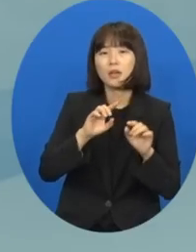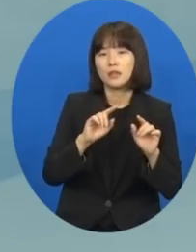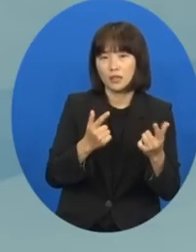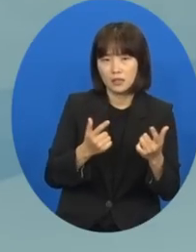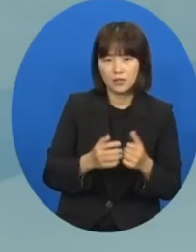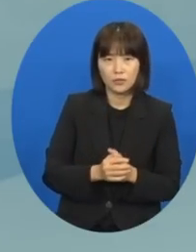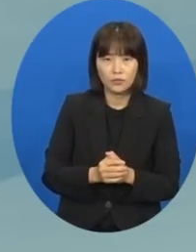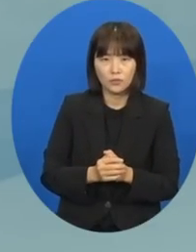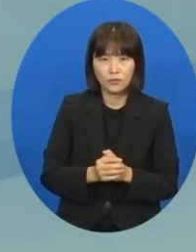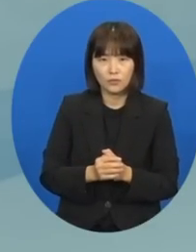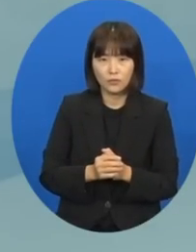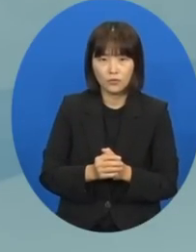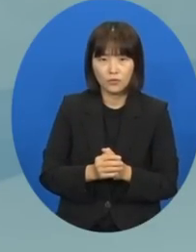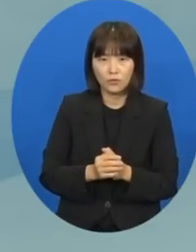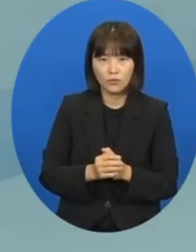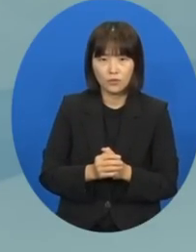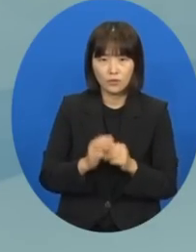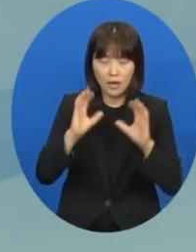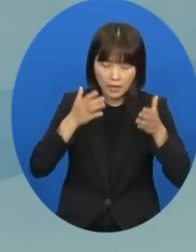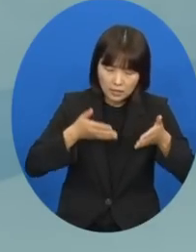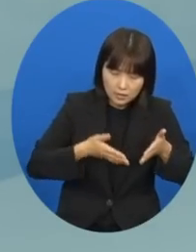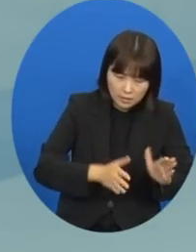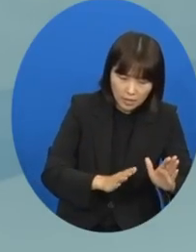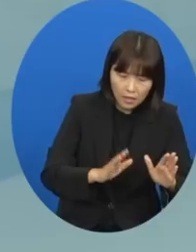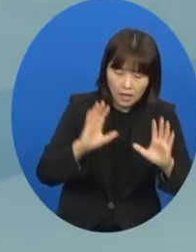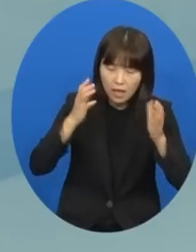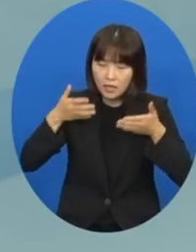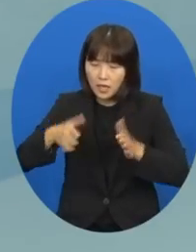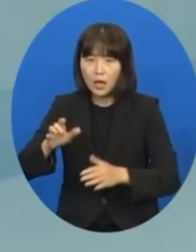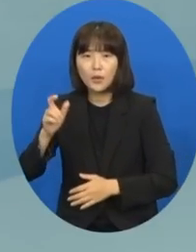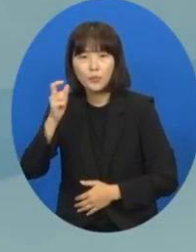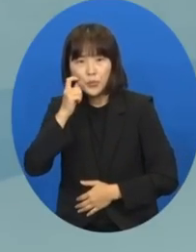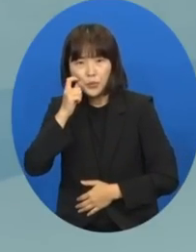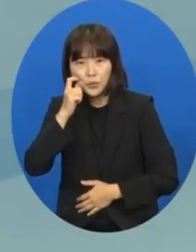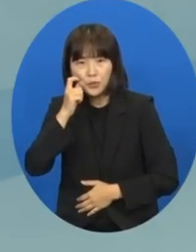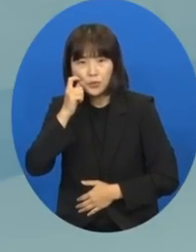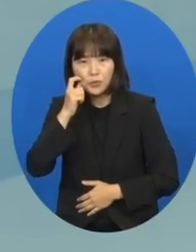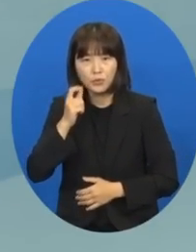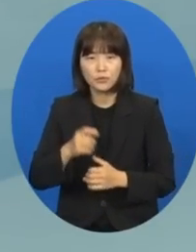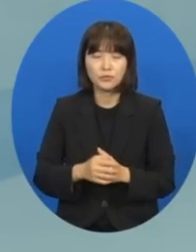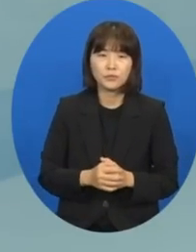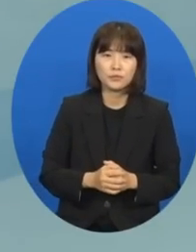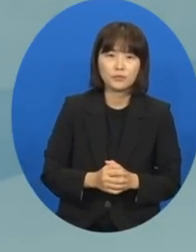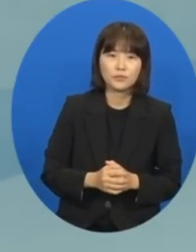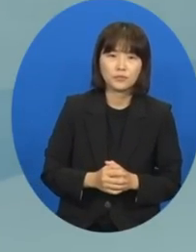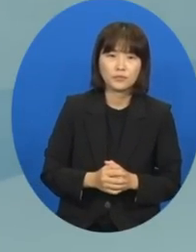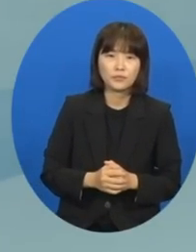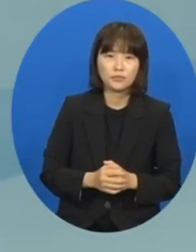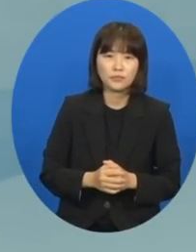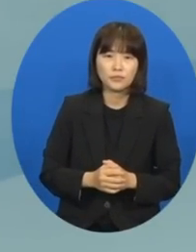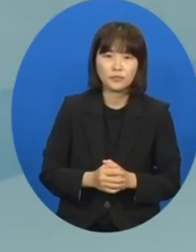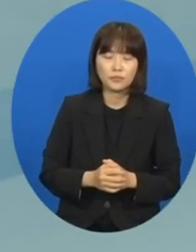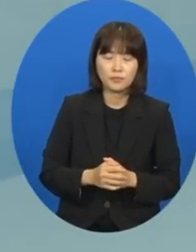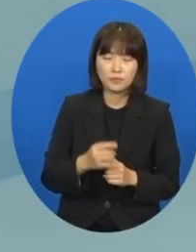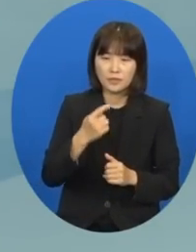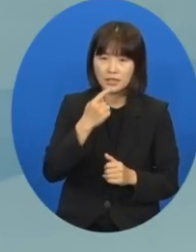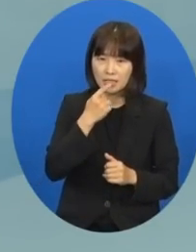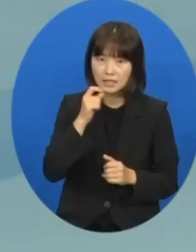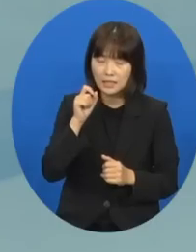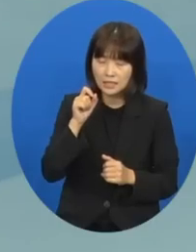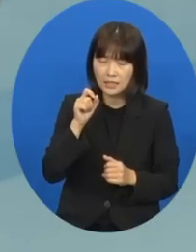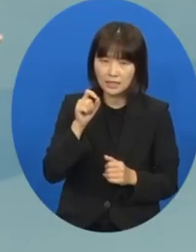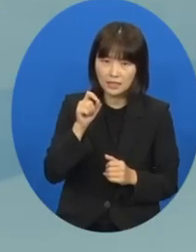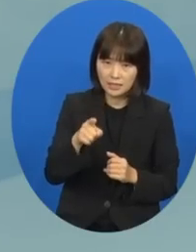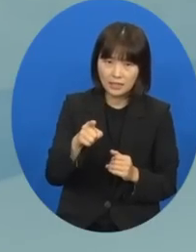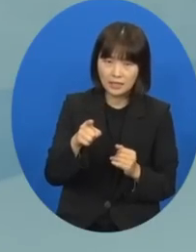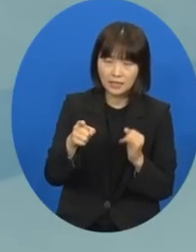본문이 우리에게 주시는 것은 자녀를 낳느냐 못 낳느냐, 혹은 시험과 나귀를 하느냐,